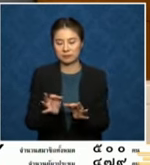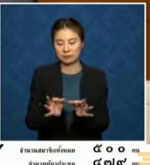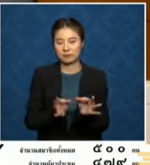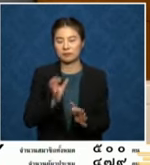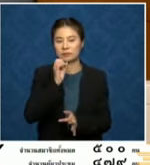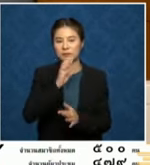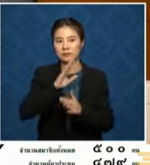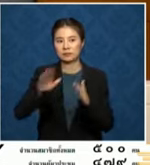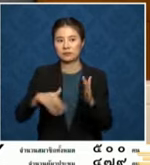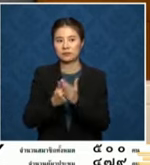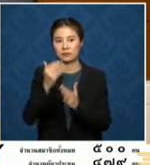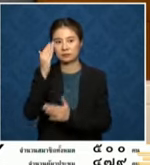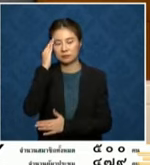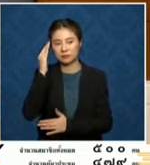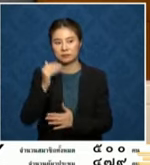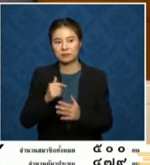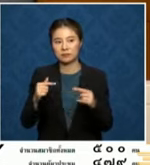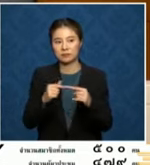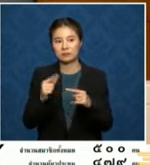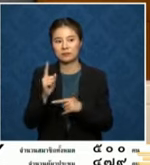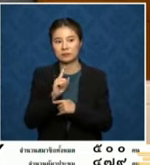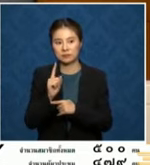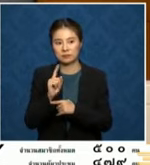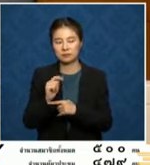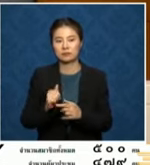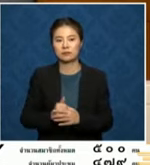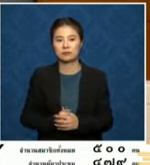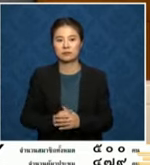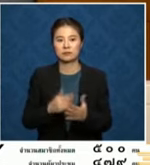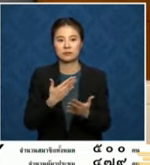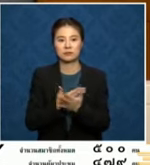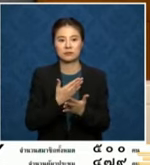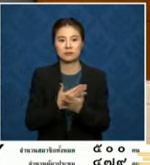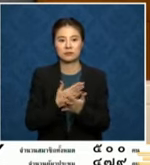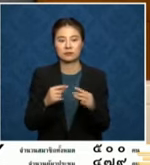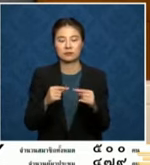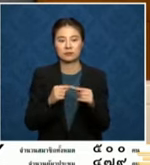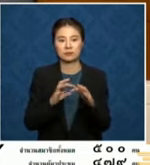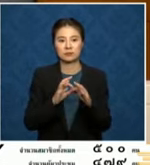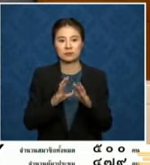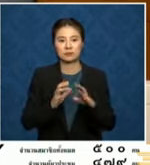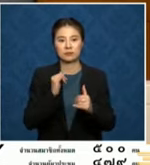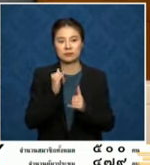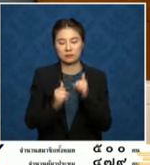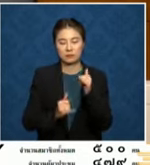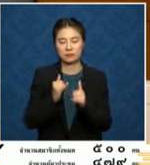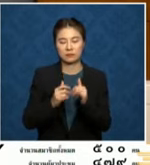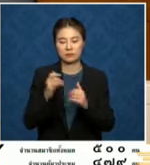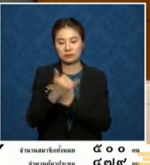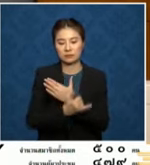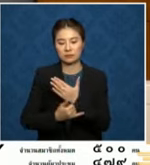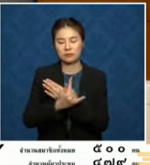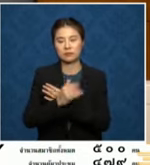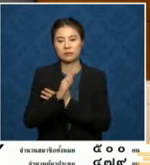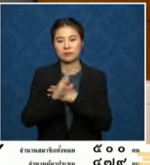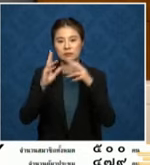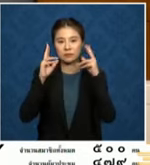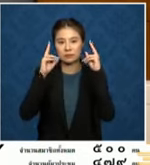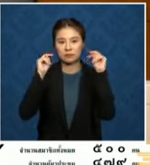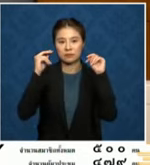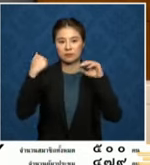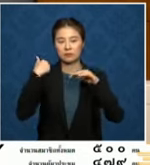ต้นในหลายๆประเด็นนะครับในส่วนของงบประมาณการเดินทางไปต่างประเทศของท่านนายกรัฐมนตรี ผมต้อง